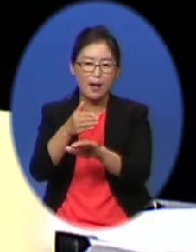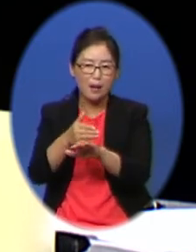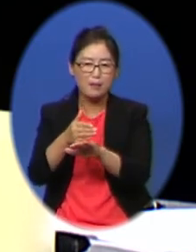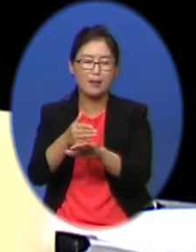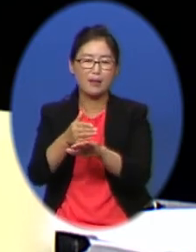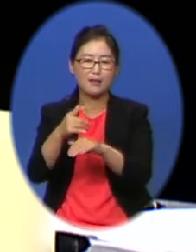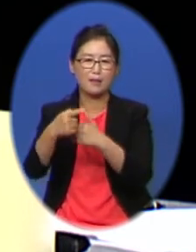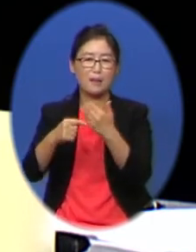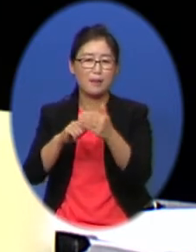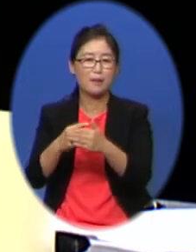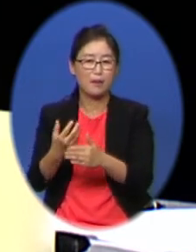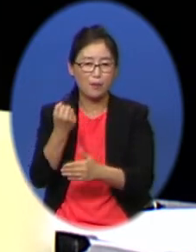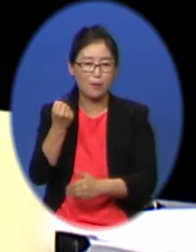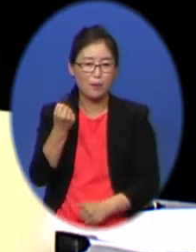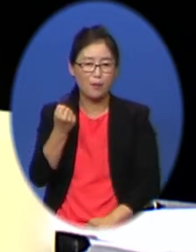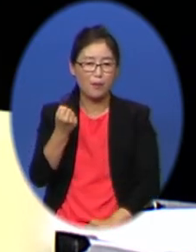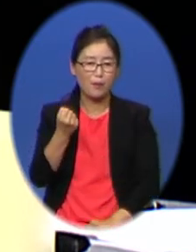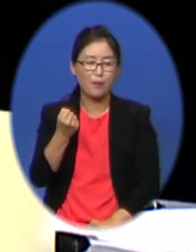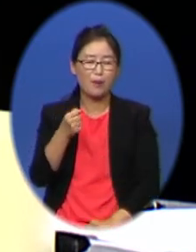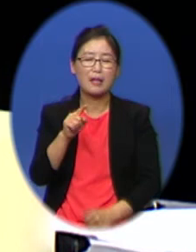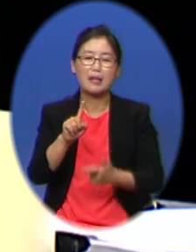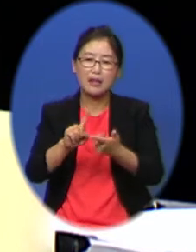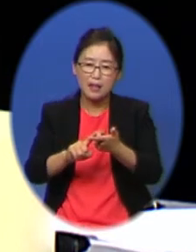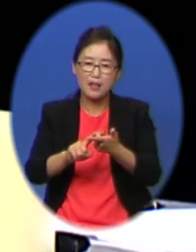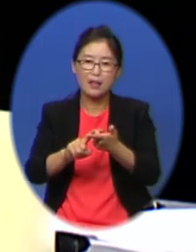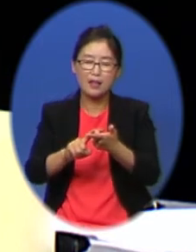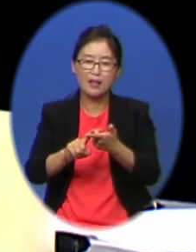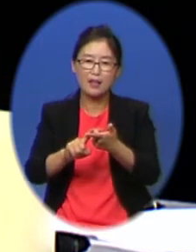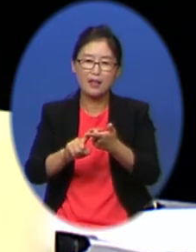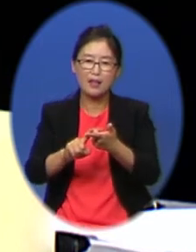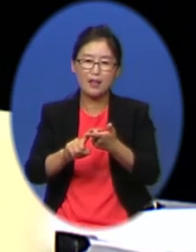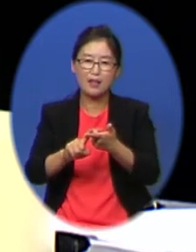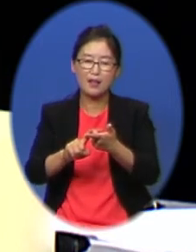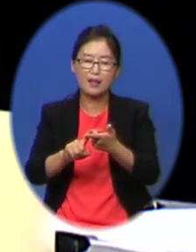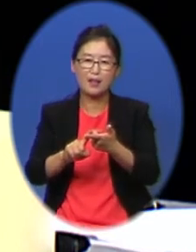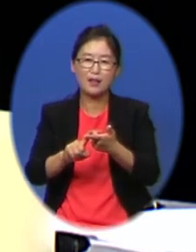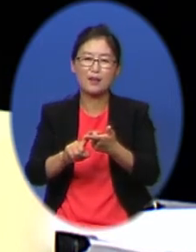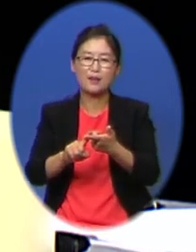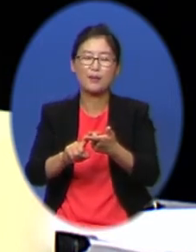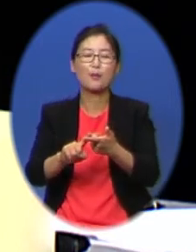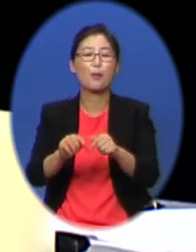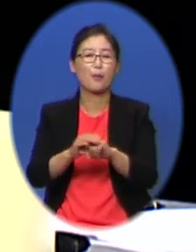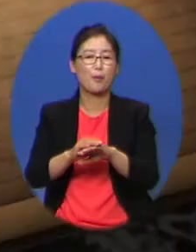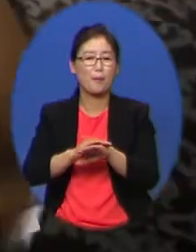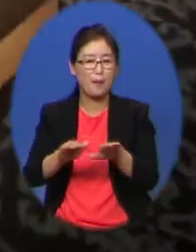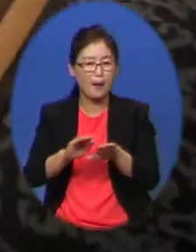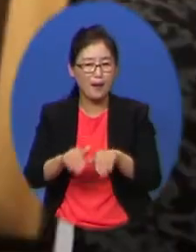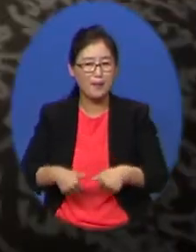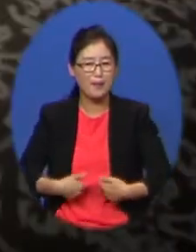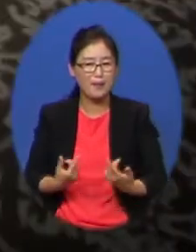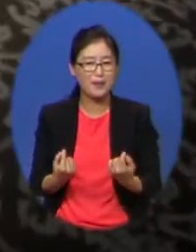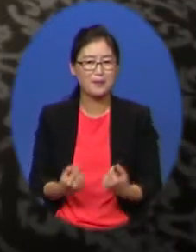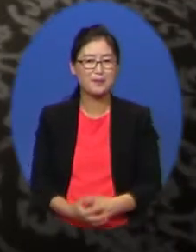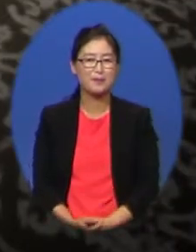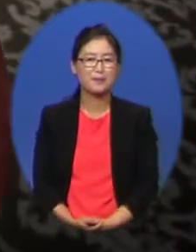가지고 마땅한 처우, 합당한 처우가 뒤따르기를 기대합니다.